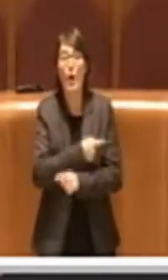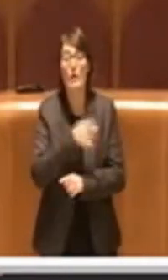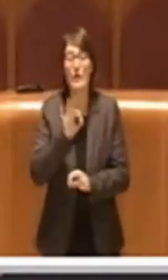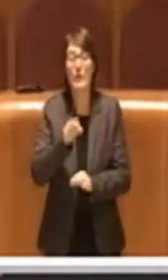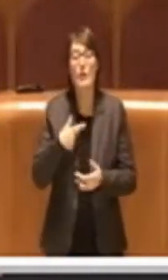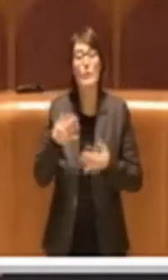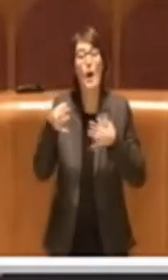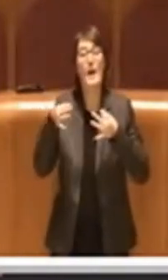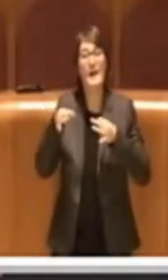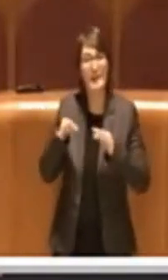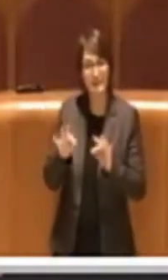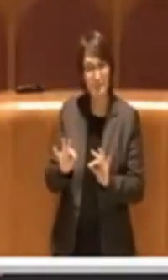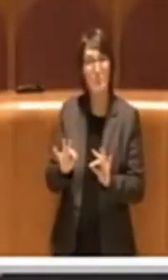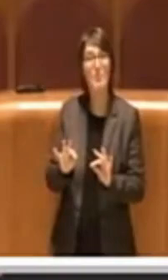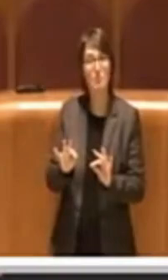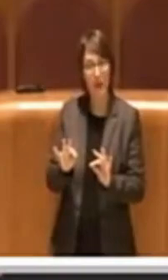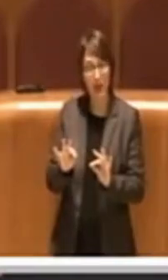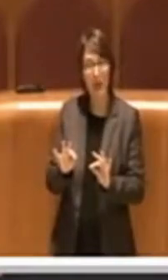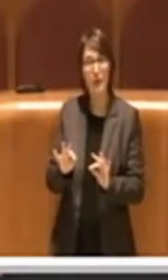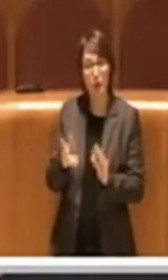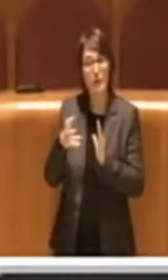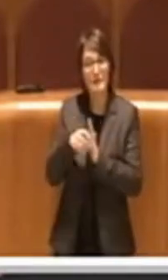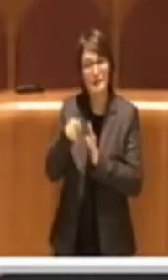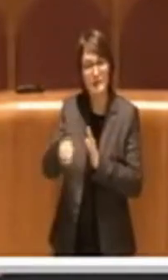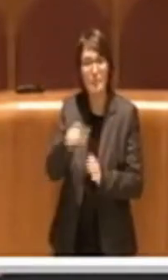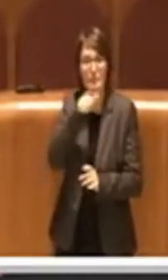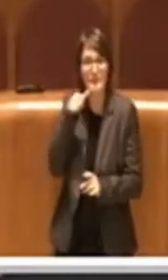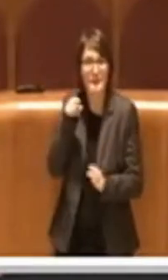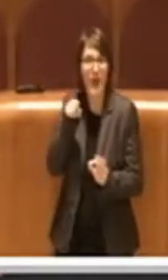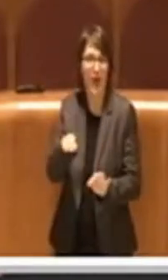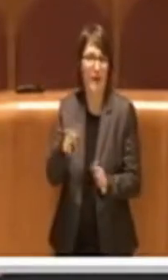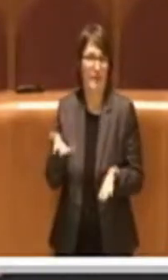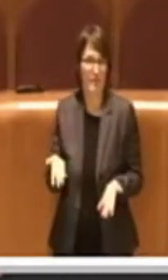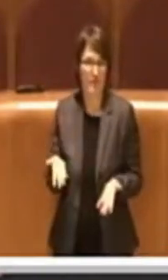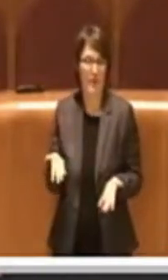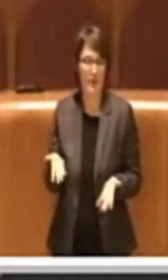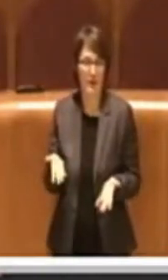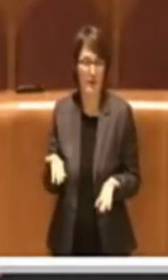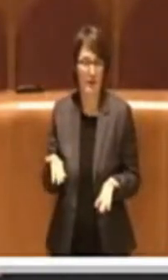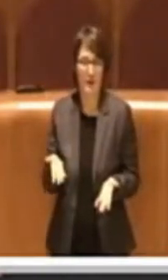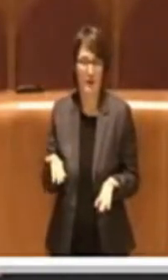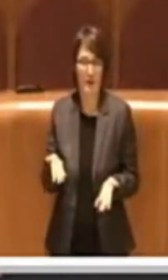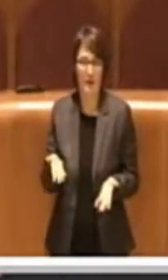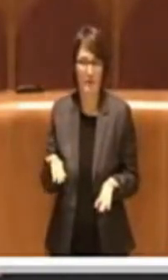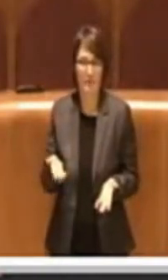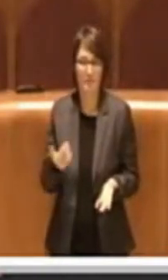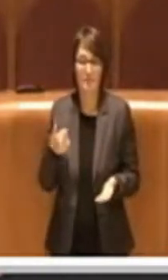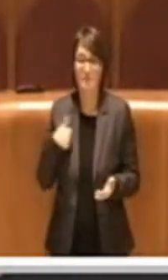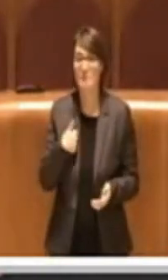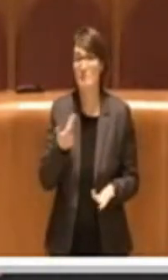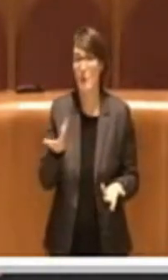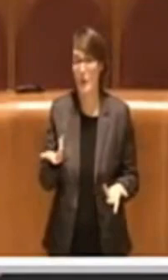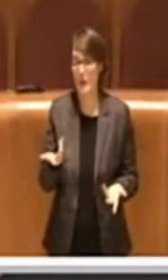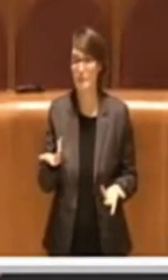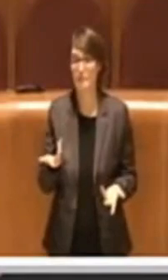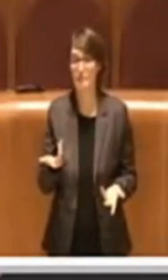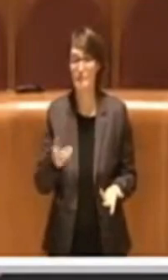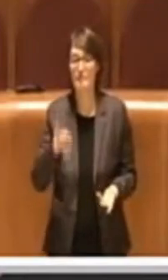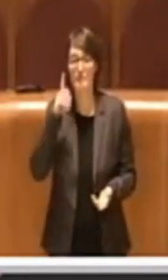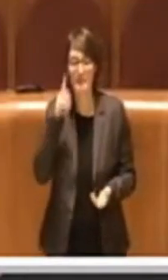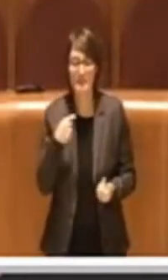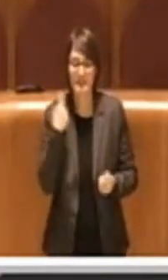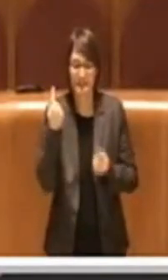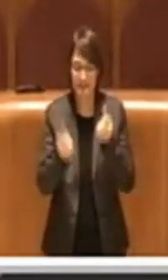questo tipo di simbologie. E quindi per evitare che una situazione